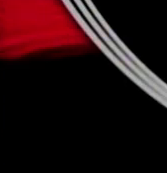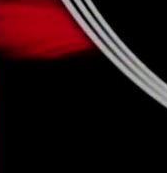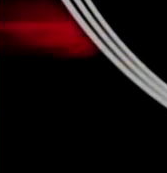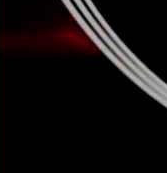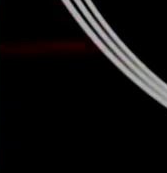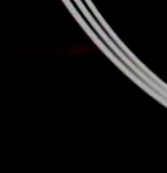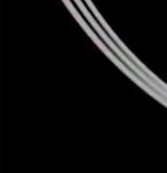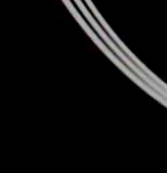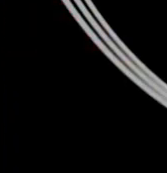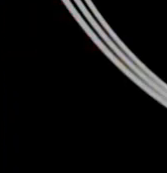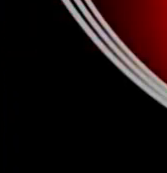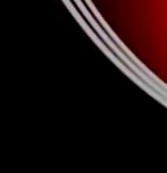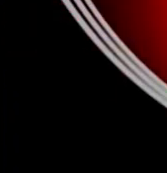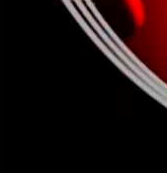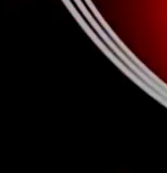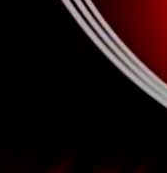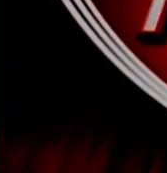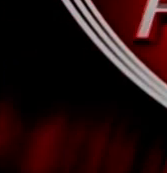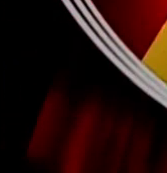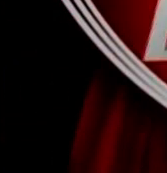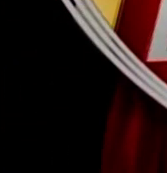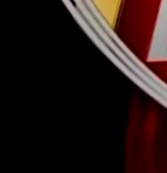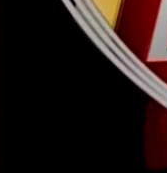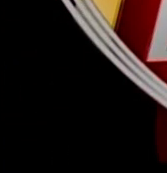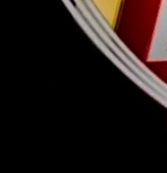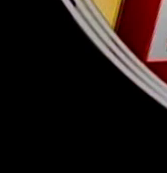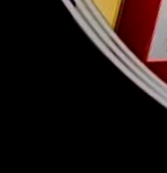Hot News Express.